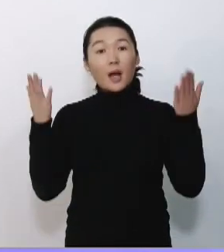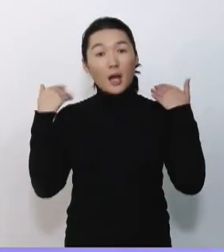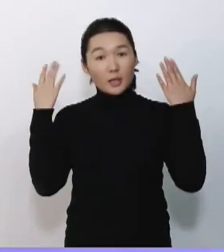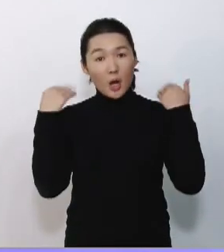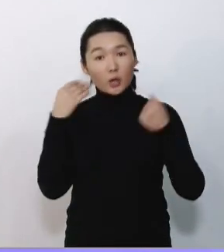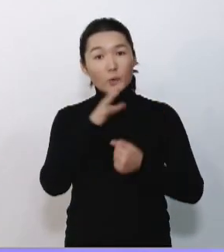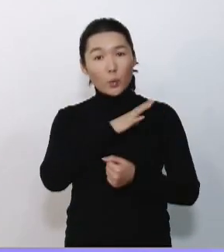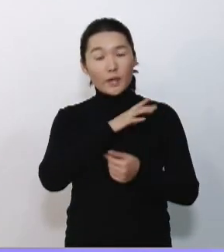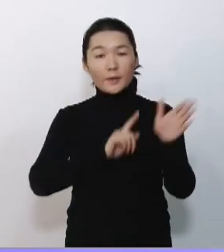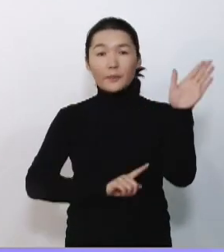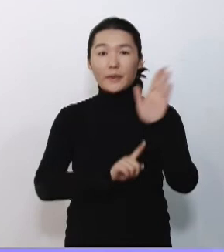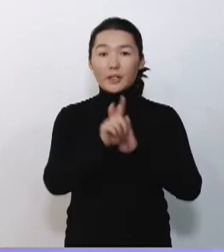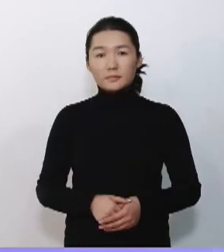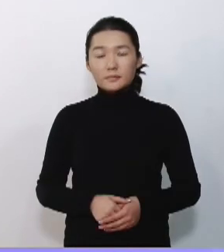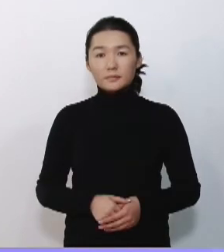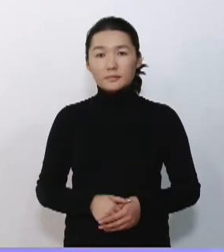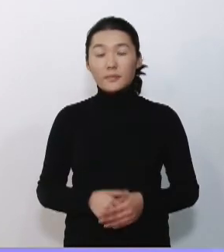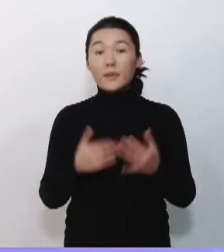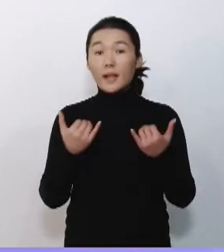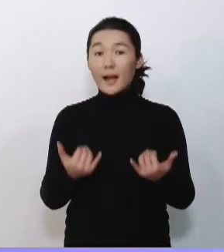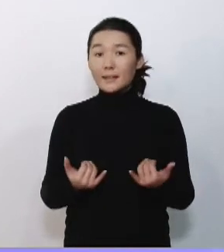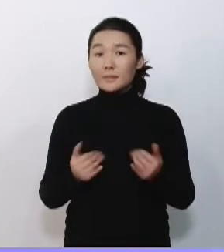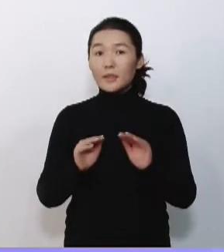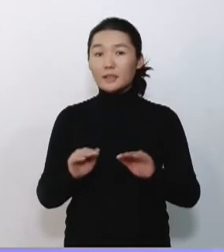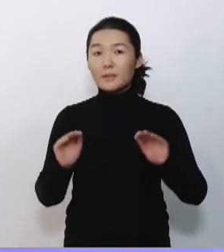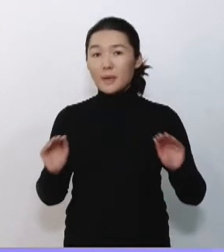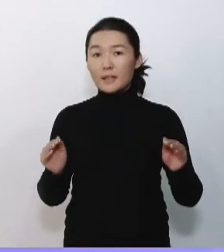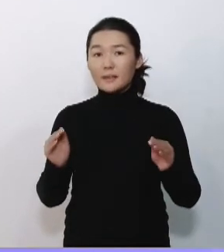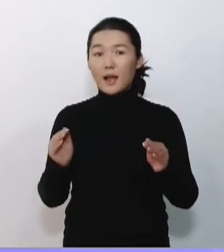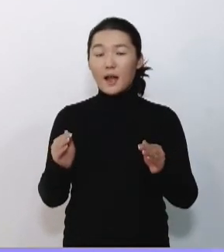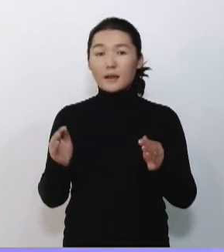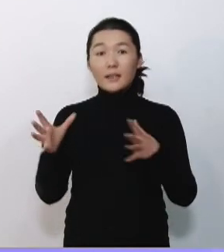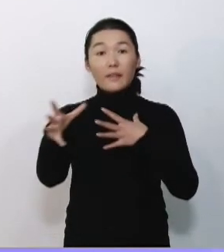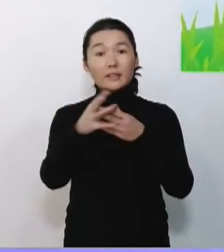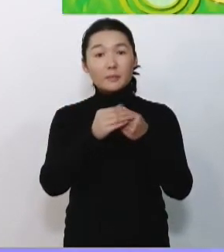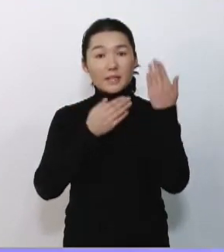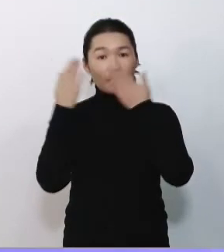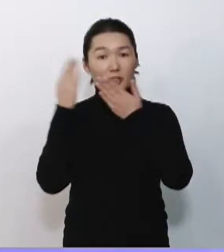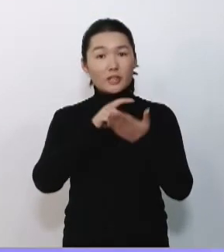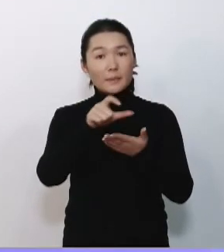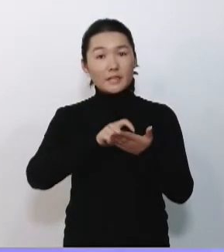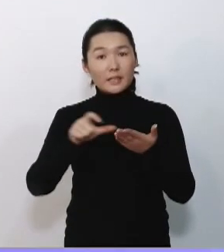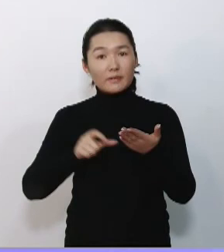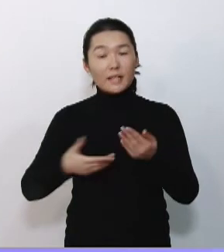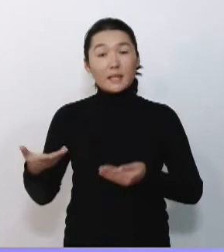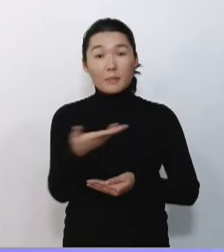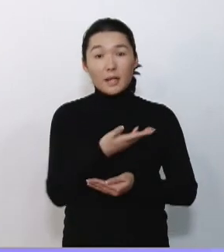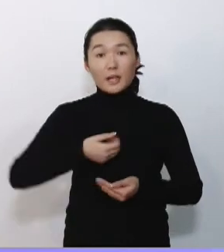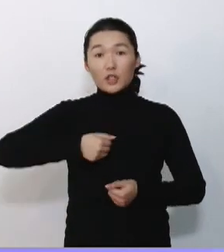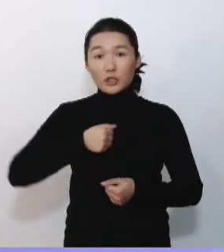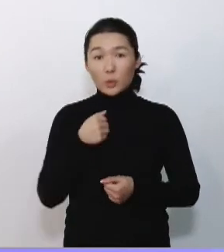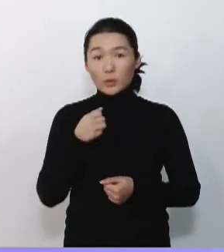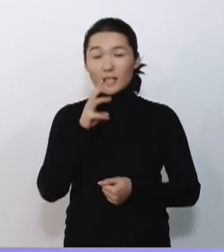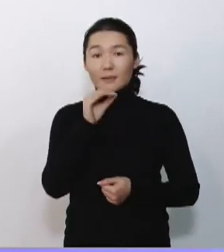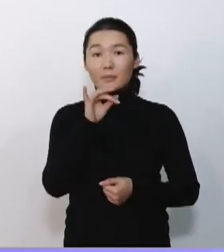Отдохнули, начнем работать. А теперь, ребята, давайте вместе прочитаем стихотворение про наших друзей,